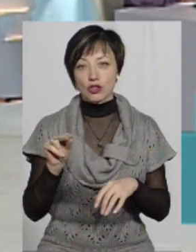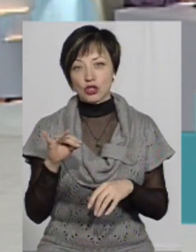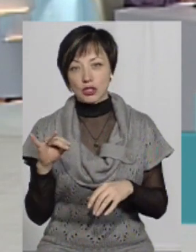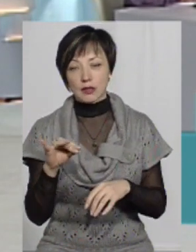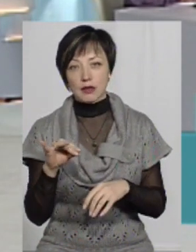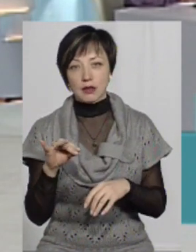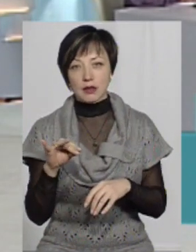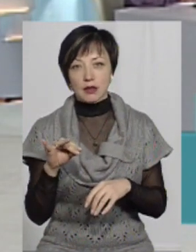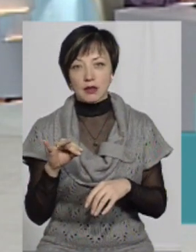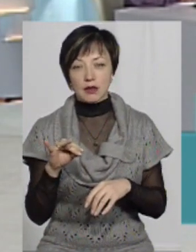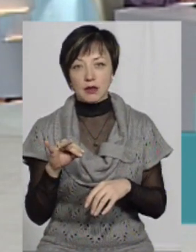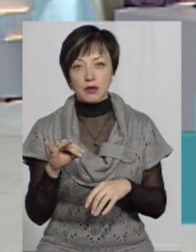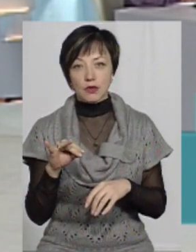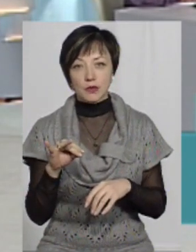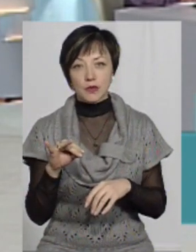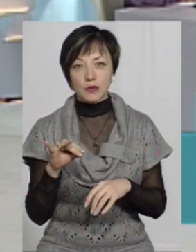на